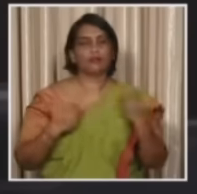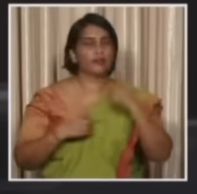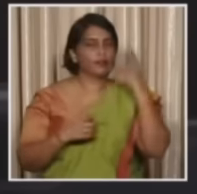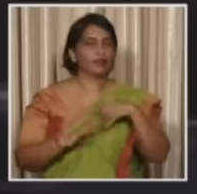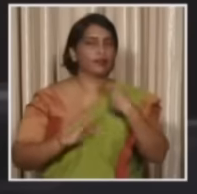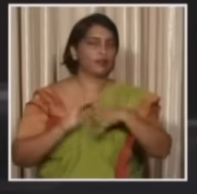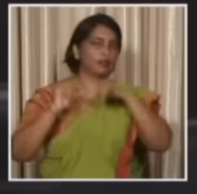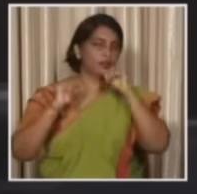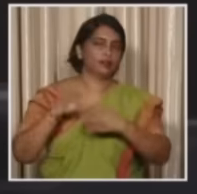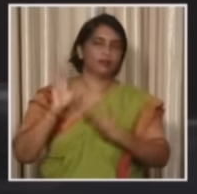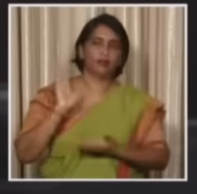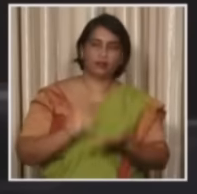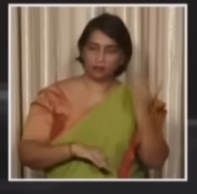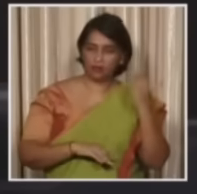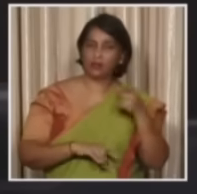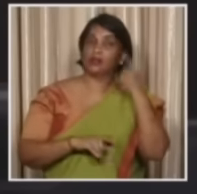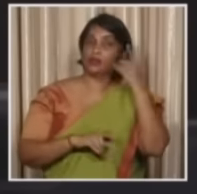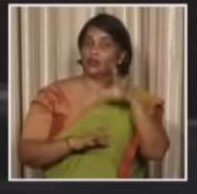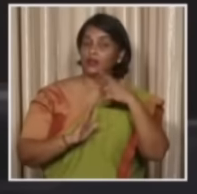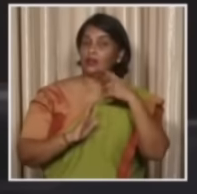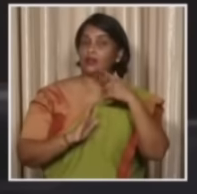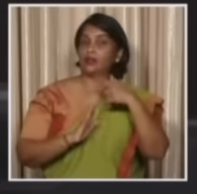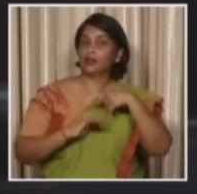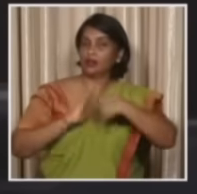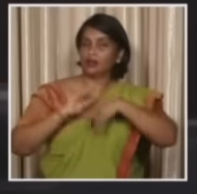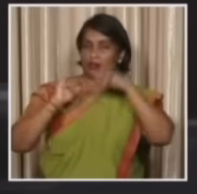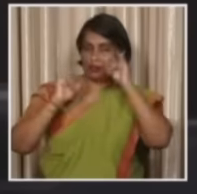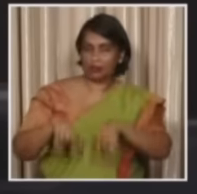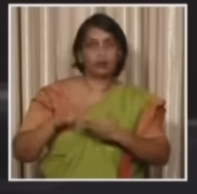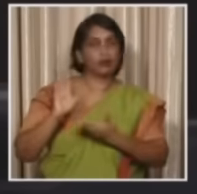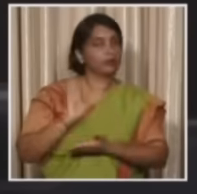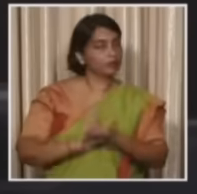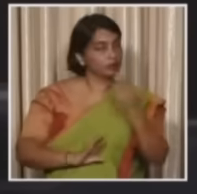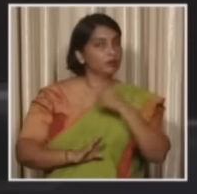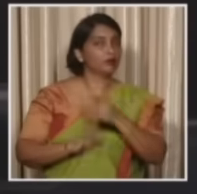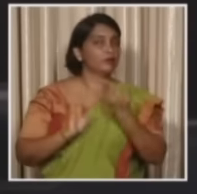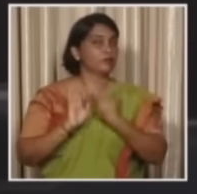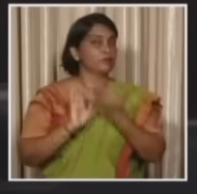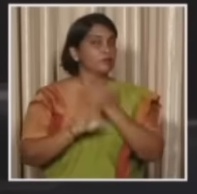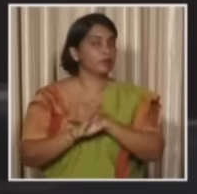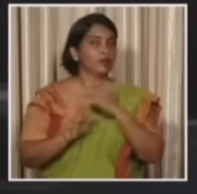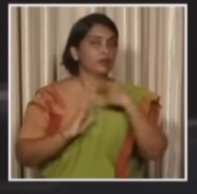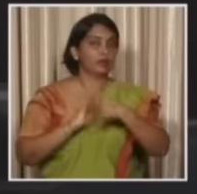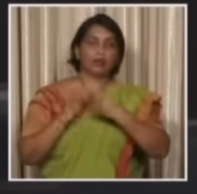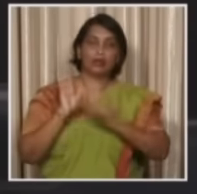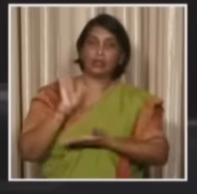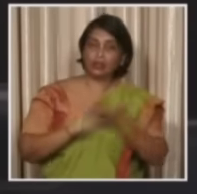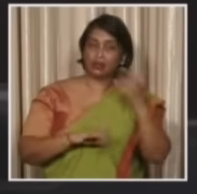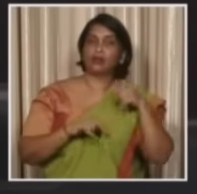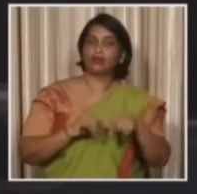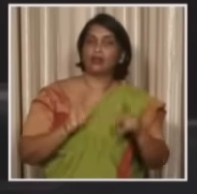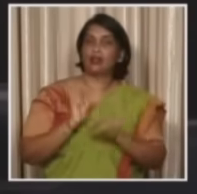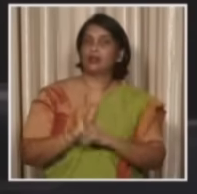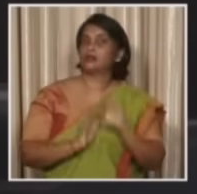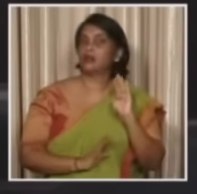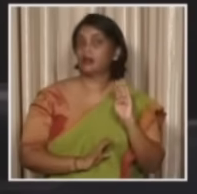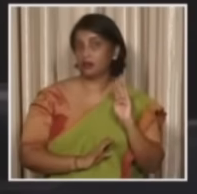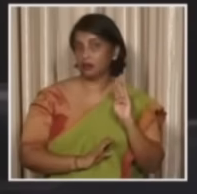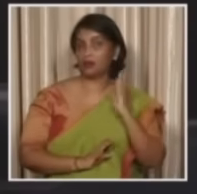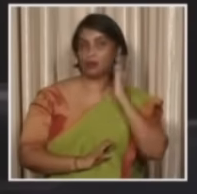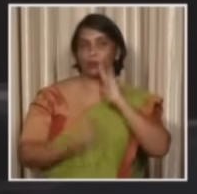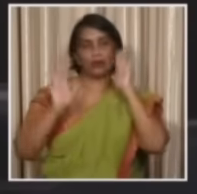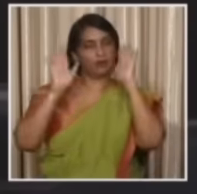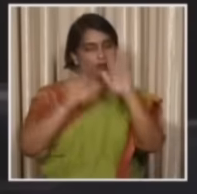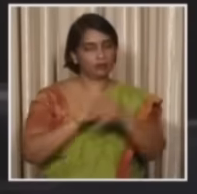රට දාලා ගිහිල්ලා තියෙනවා. ඒ රට දාලා ගියපු කට්ටියයි ඊට කලින් රටෙන් ගිය කට්ටියයි අද 140,000 විතර ඉන්නවා විදේශගත